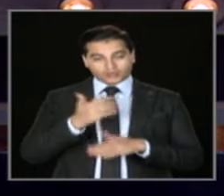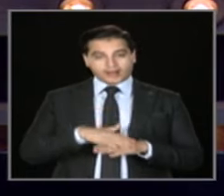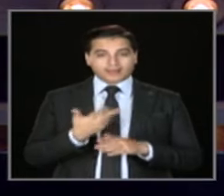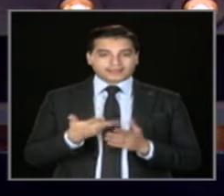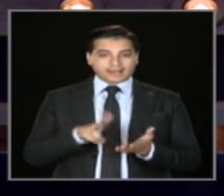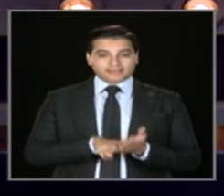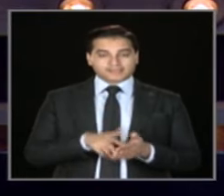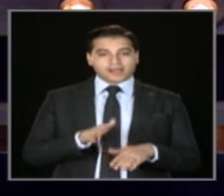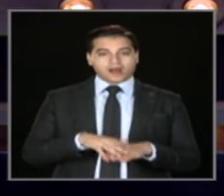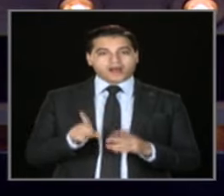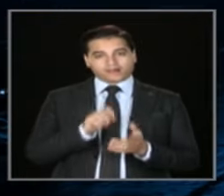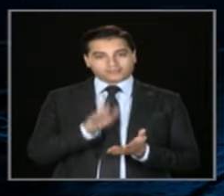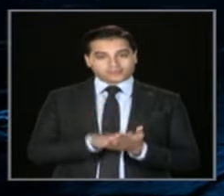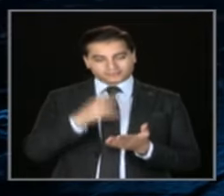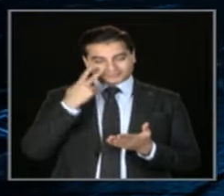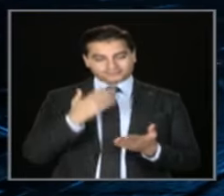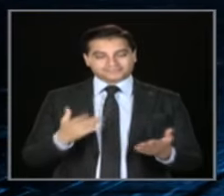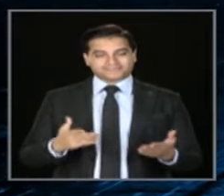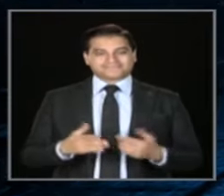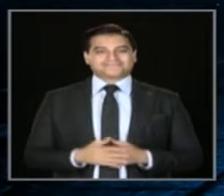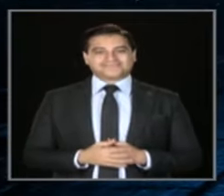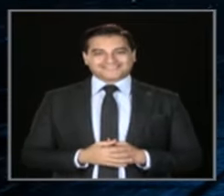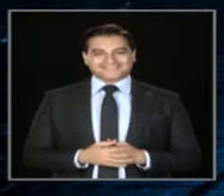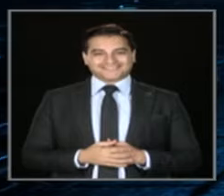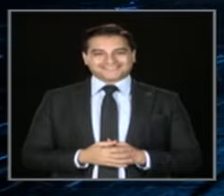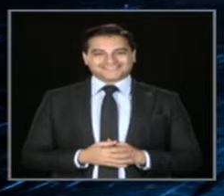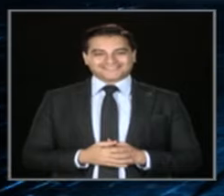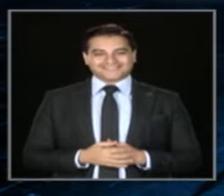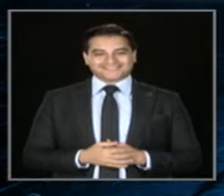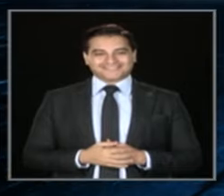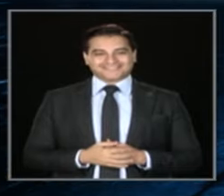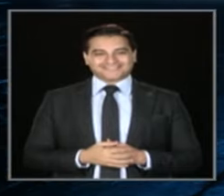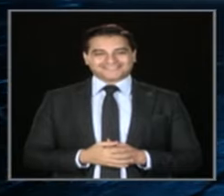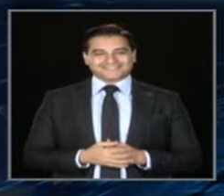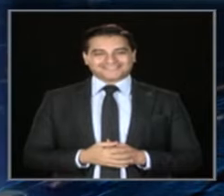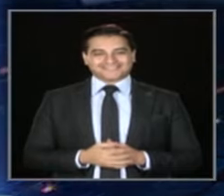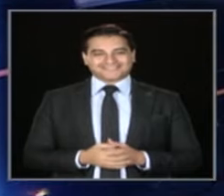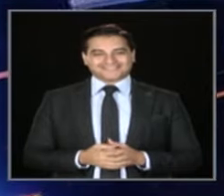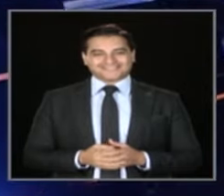الثلاث نقاط فقره عجله الحظ عجله الحظ